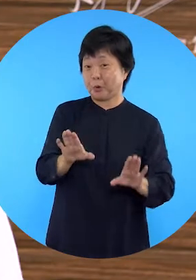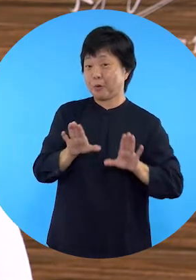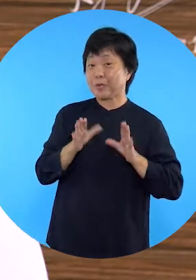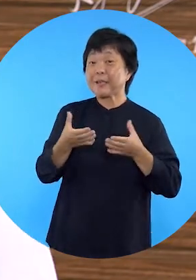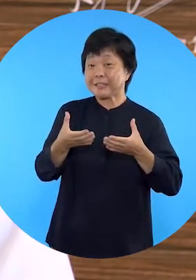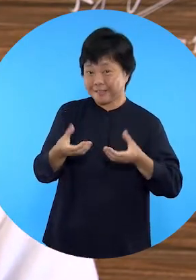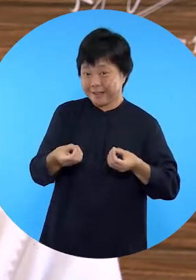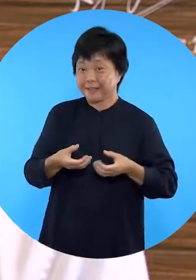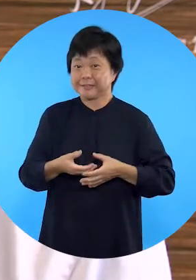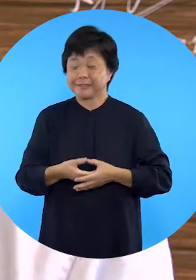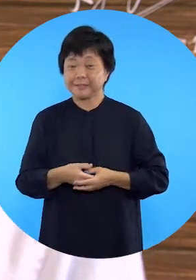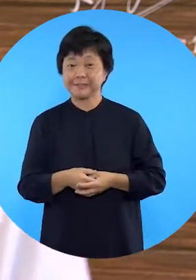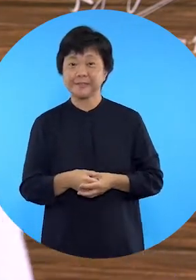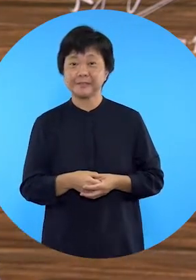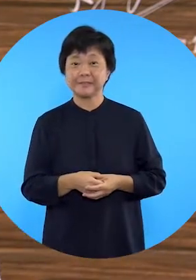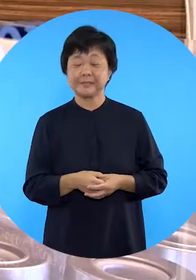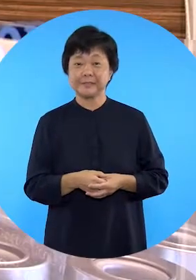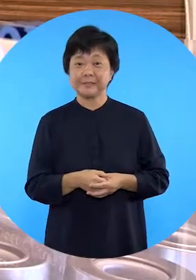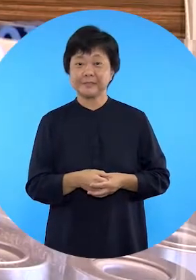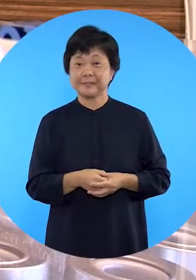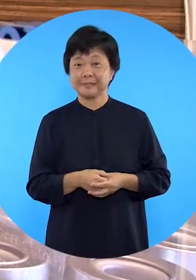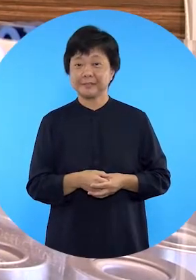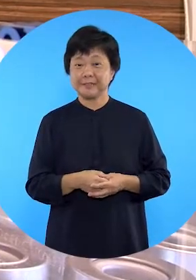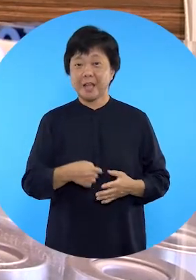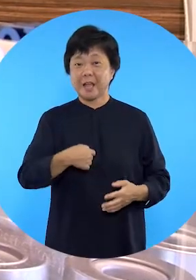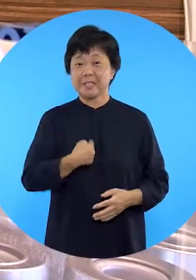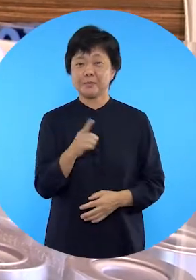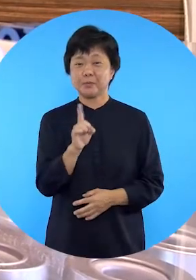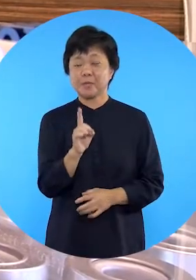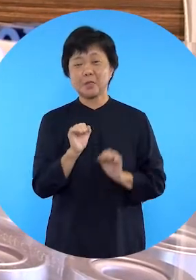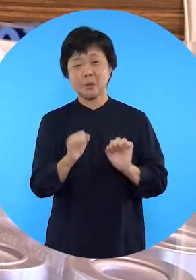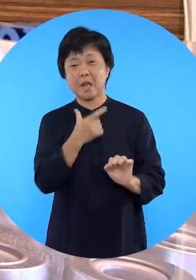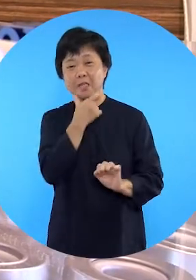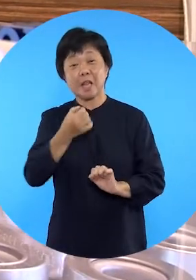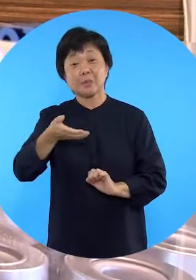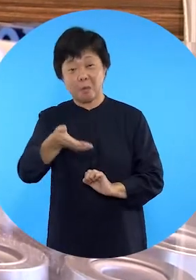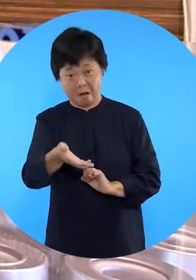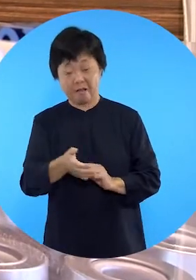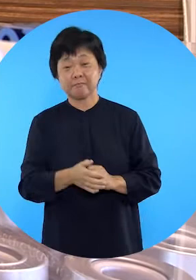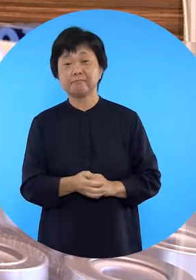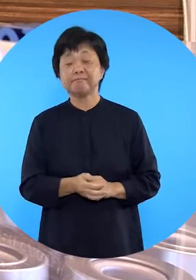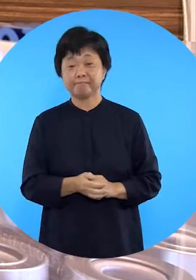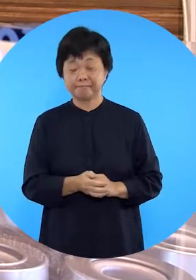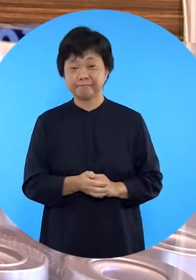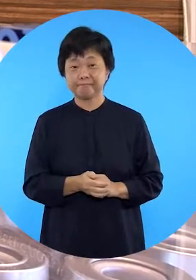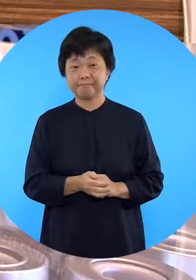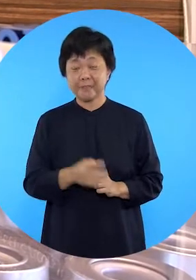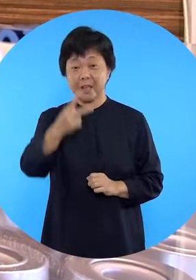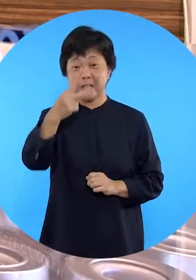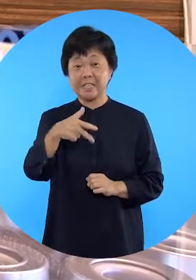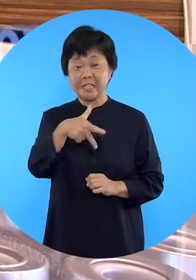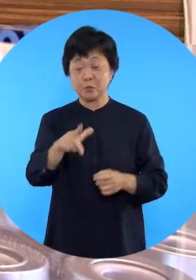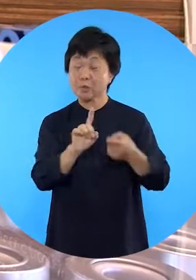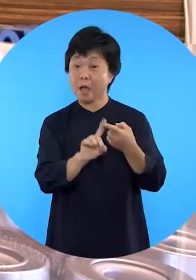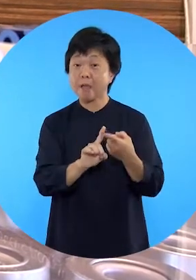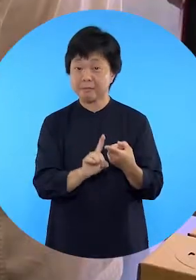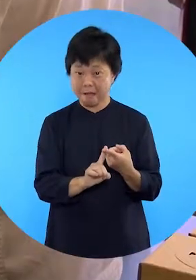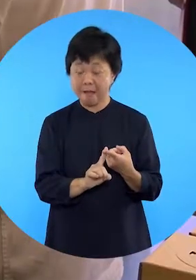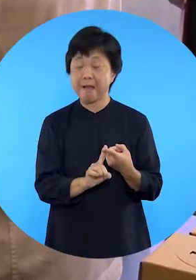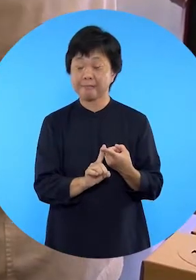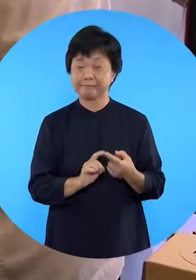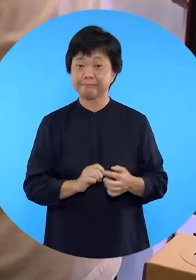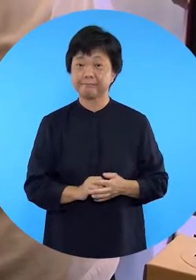受けさせていただいたって感じですね。本当に自分は何をしたいのか、それは本当にニーズに合っているの